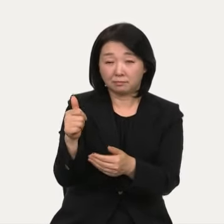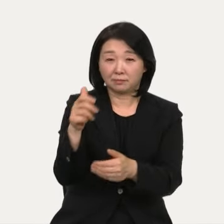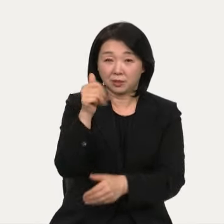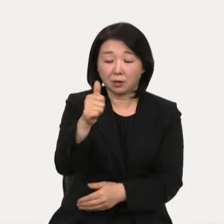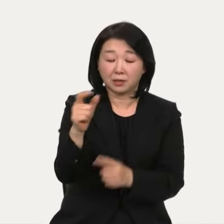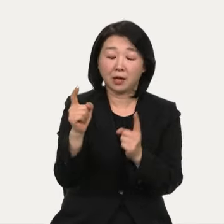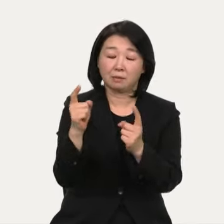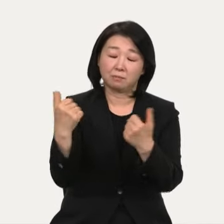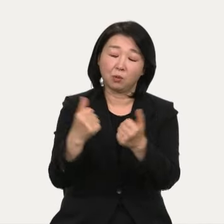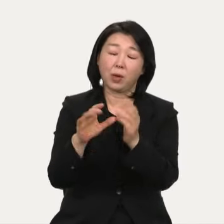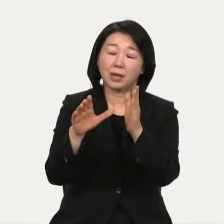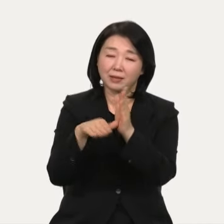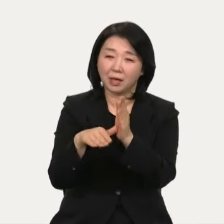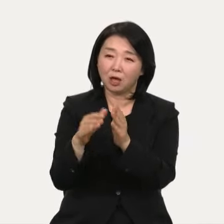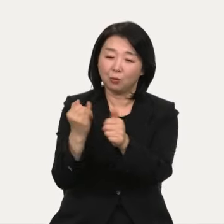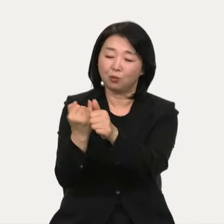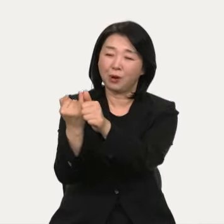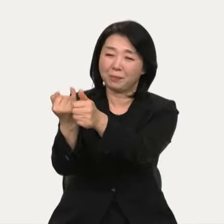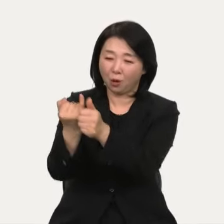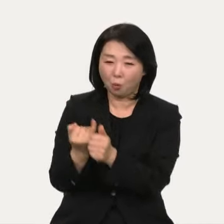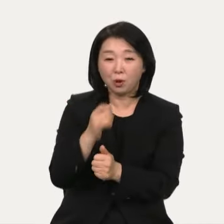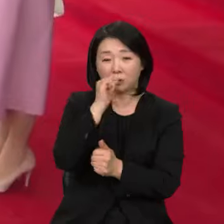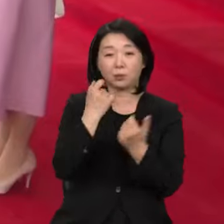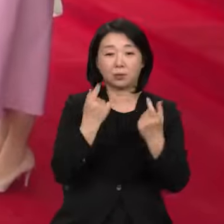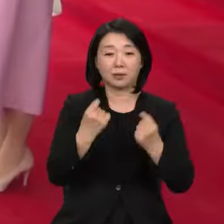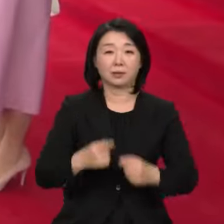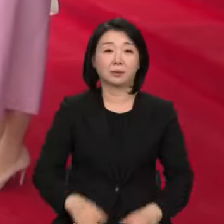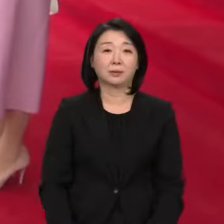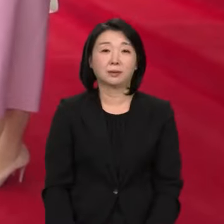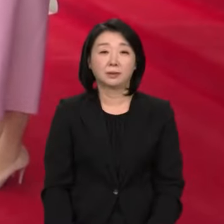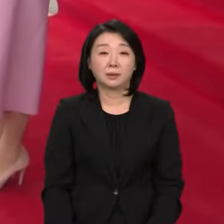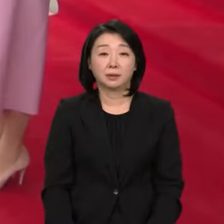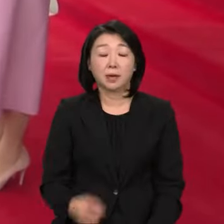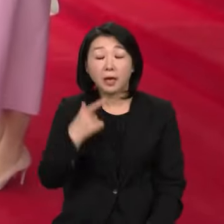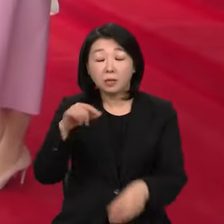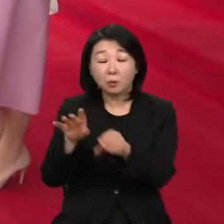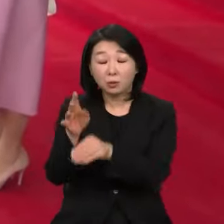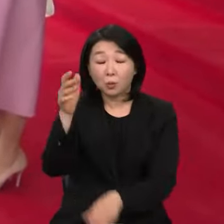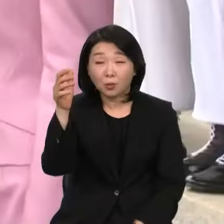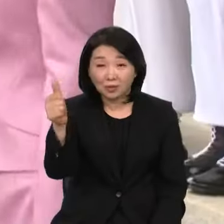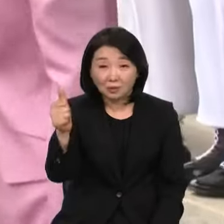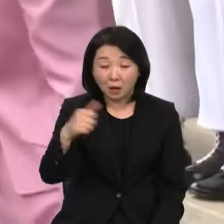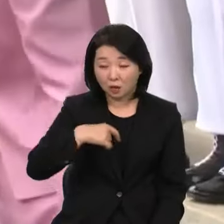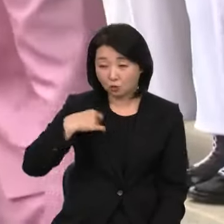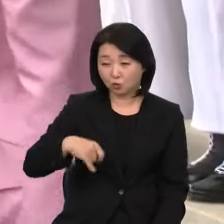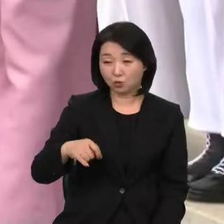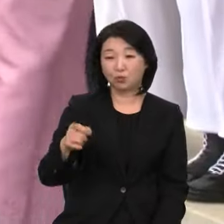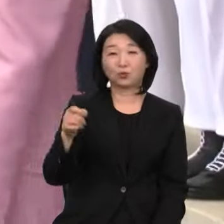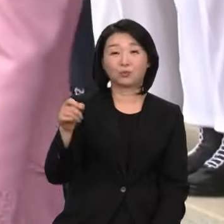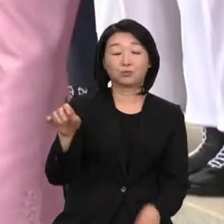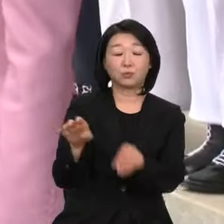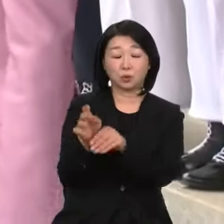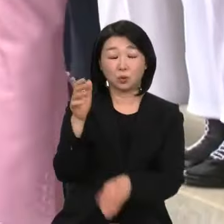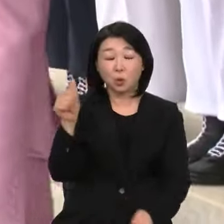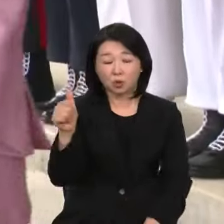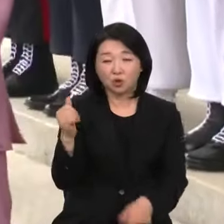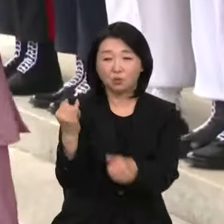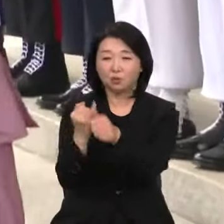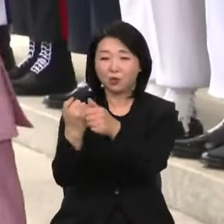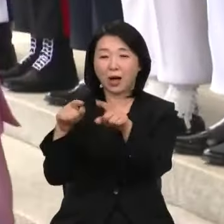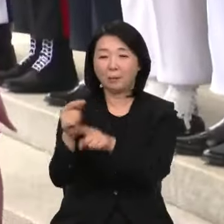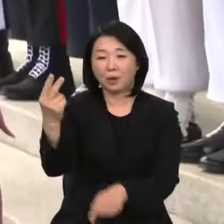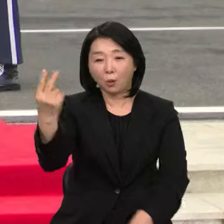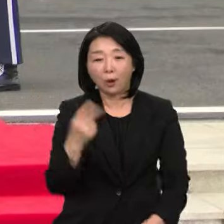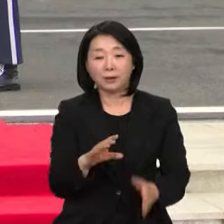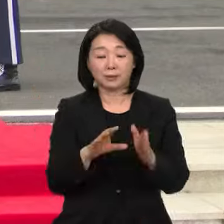여사를 모시고 오면 좋을 것이라고 말했습니다. 기시다 총리와 리창 중국 총리가 부부 동반으로 방한할 경우